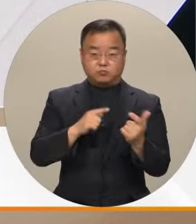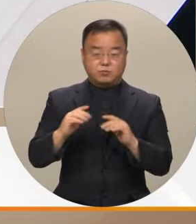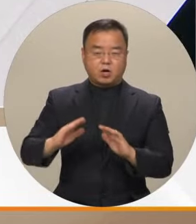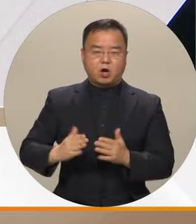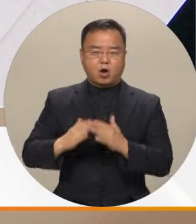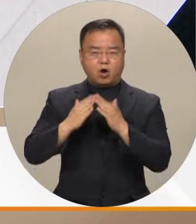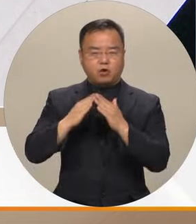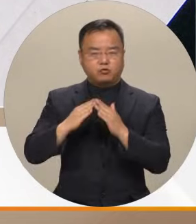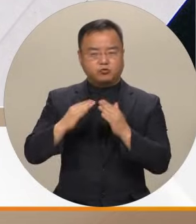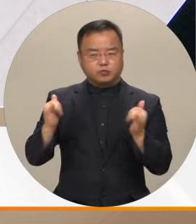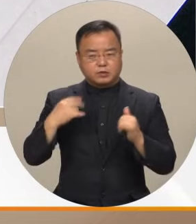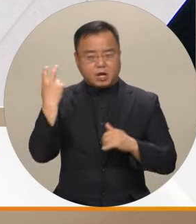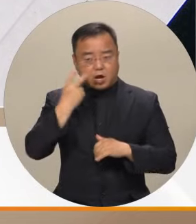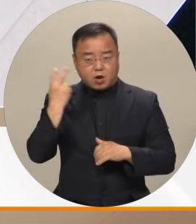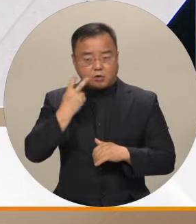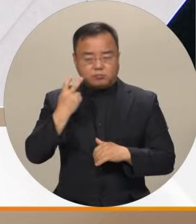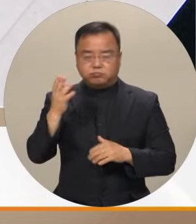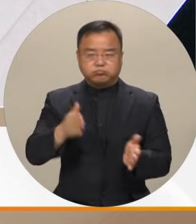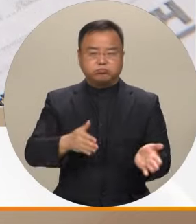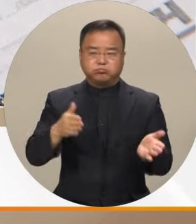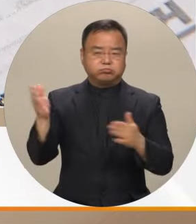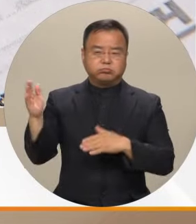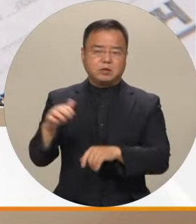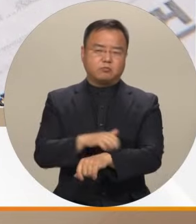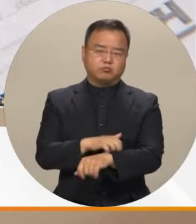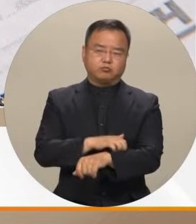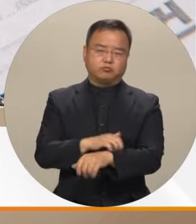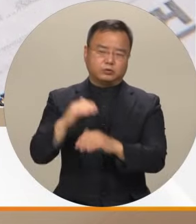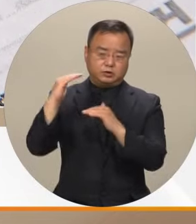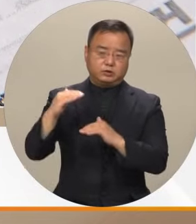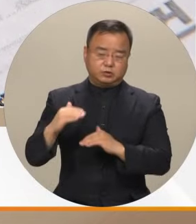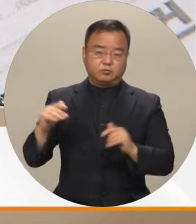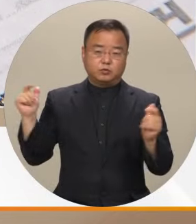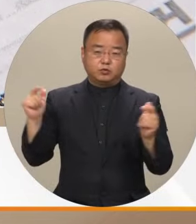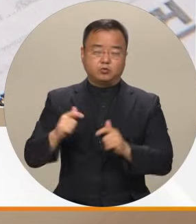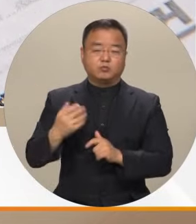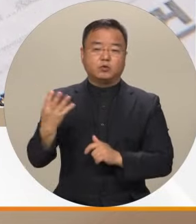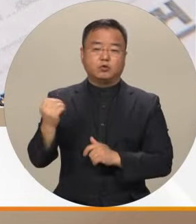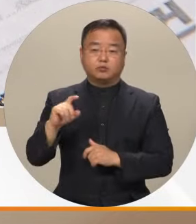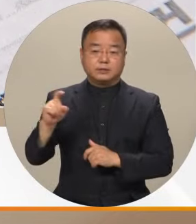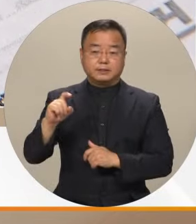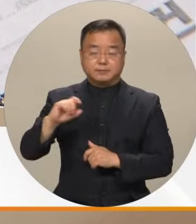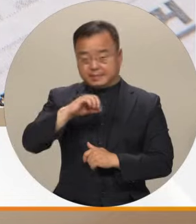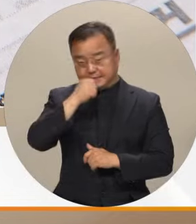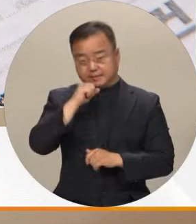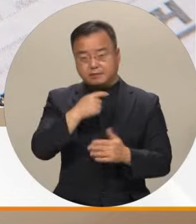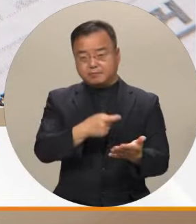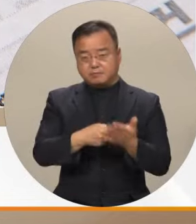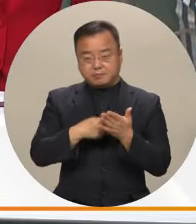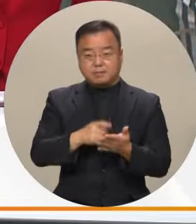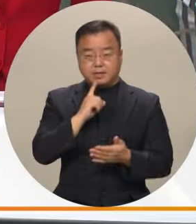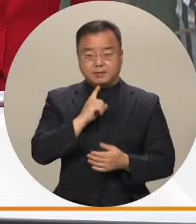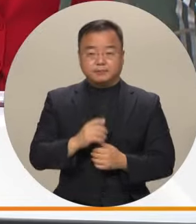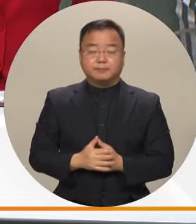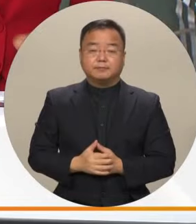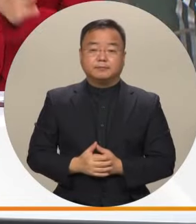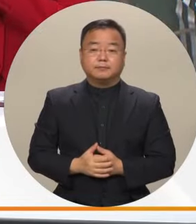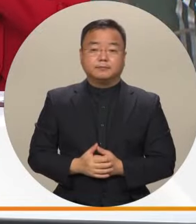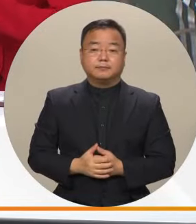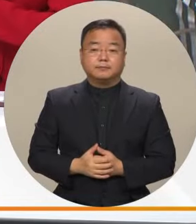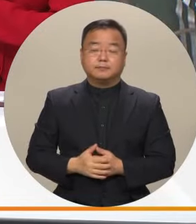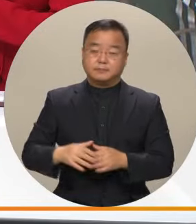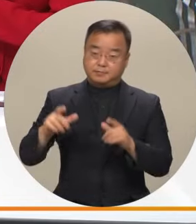검토를 생략하도록 해 번거로운 절차를 줄이고 수십만 원의 예산도 줄이겠다는 계획입니다네 지역